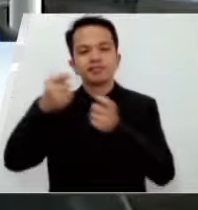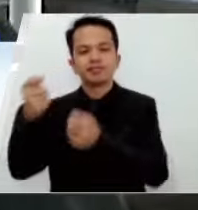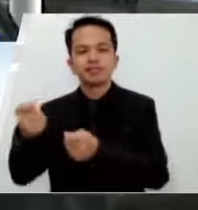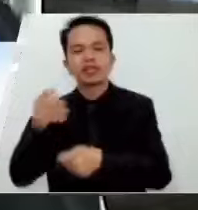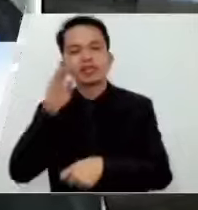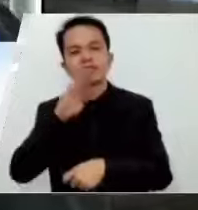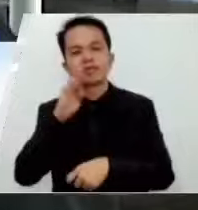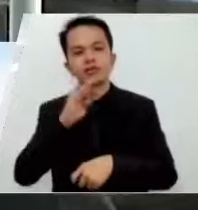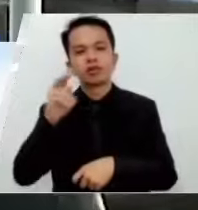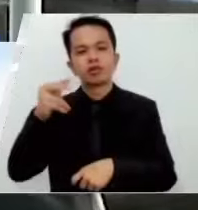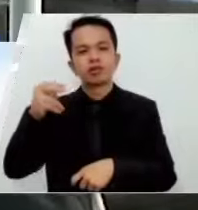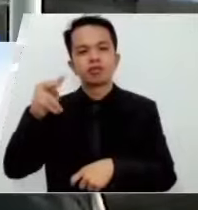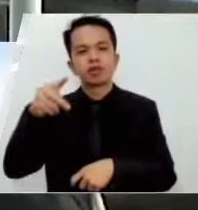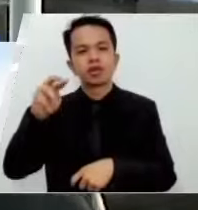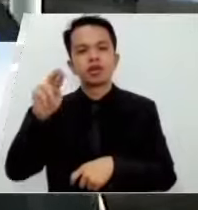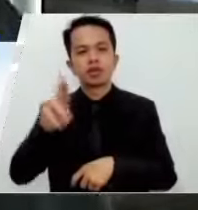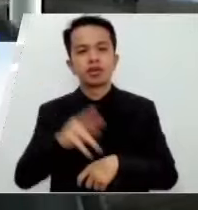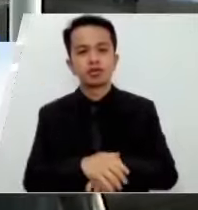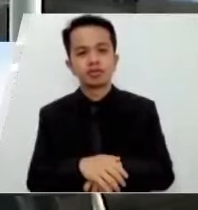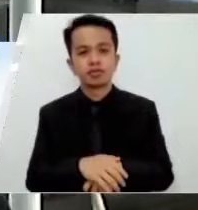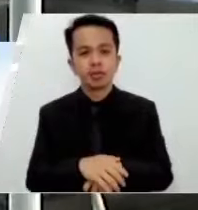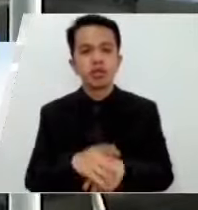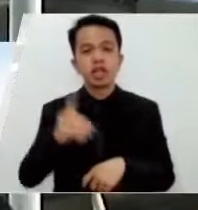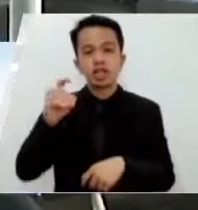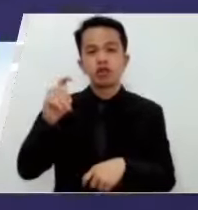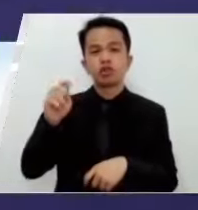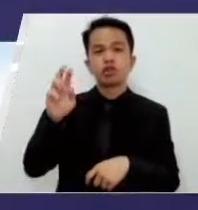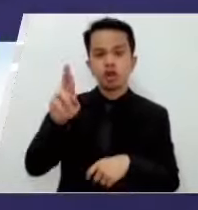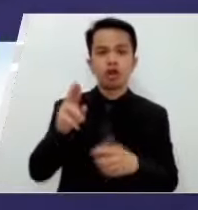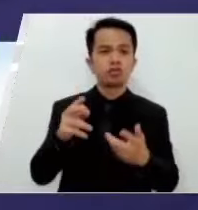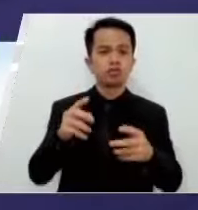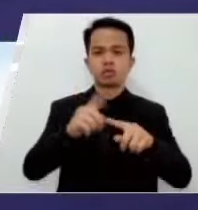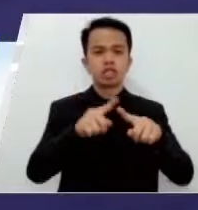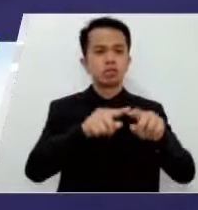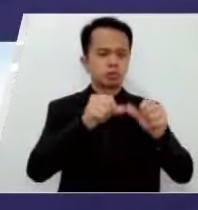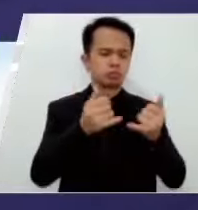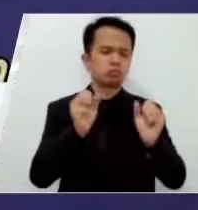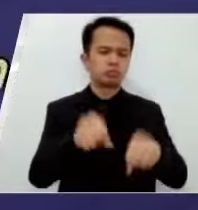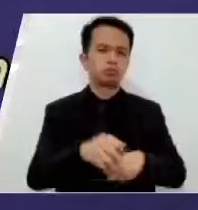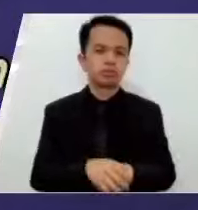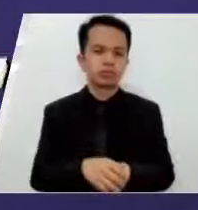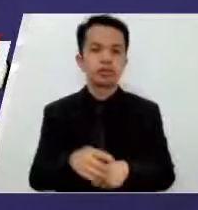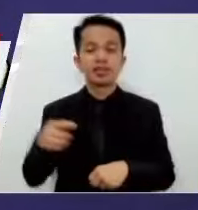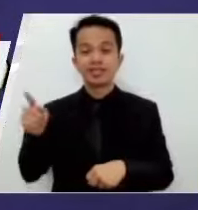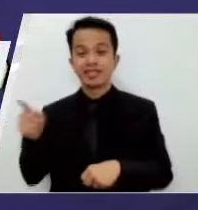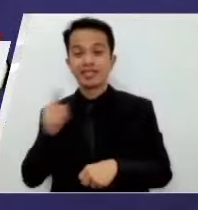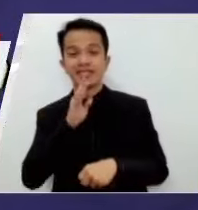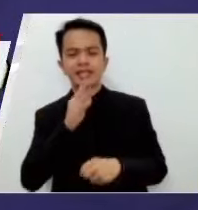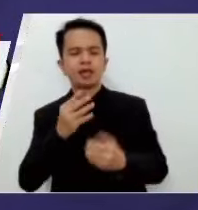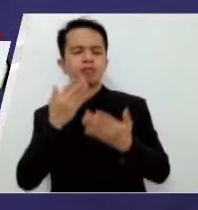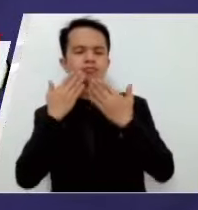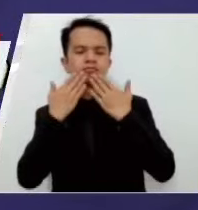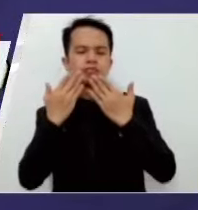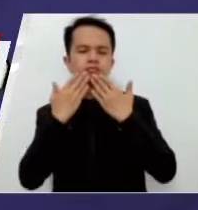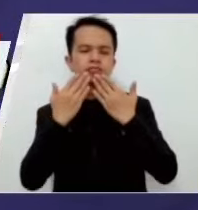Pwedeng i-recommend within the DOTR family sa mga iba-ibang ahensya. Nagpapasalamat ako sa inyong